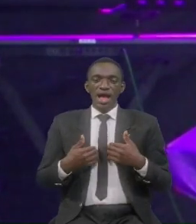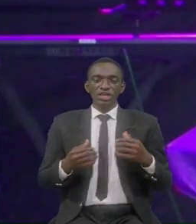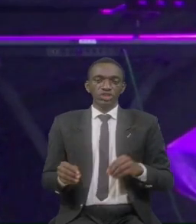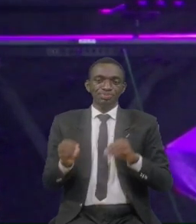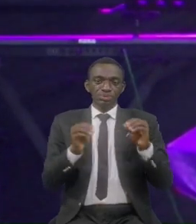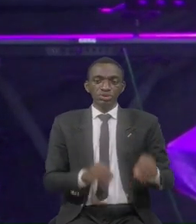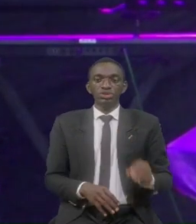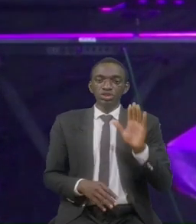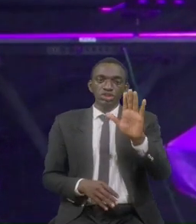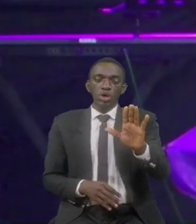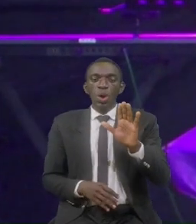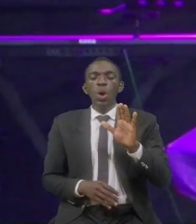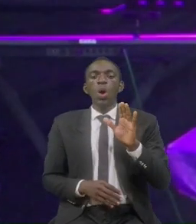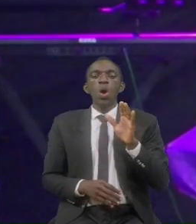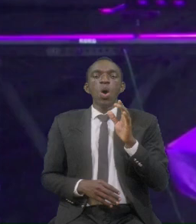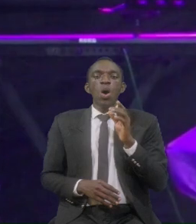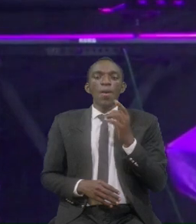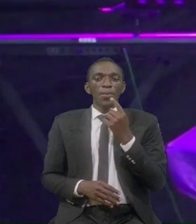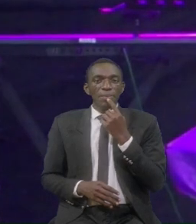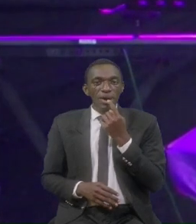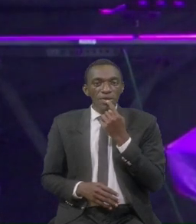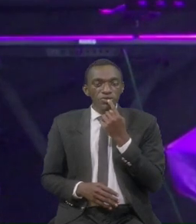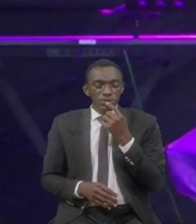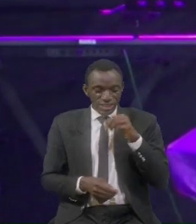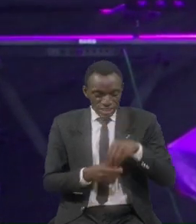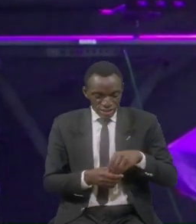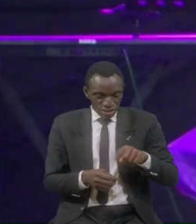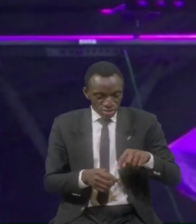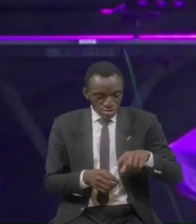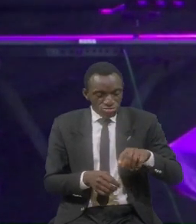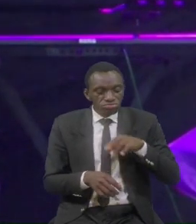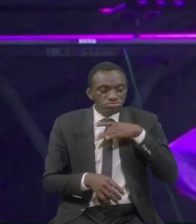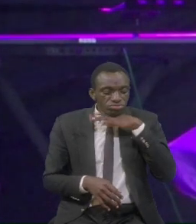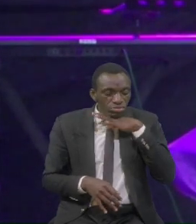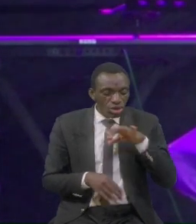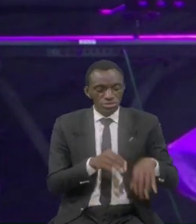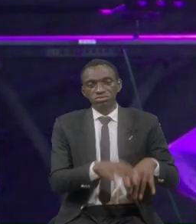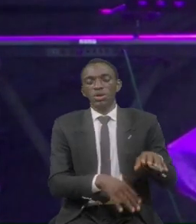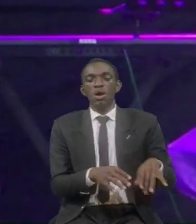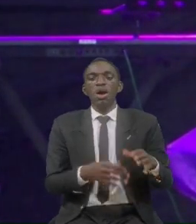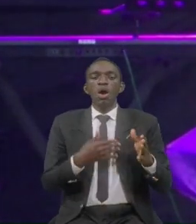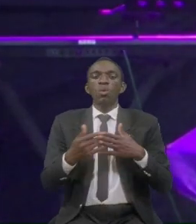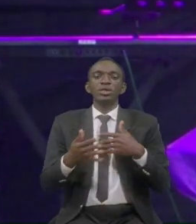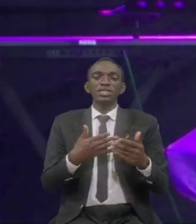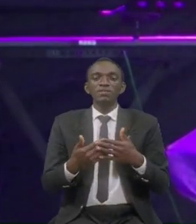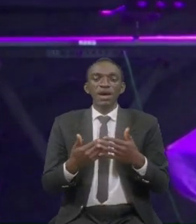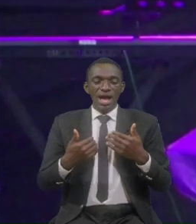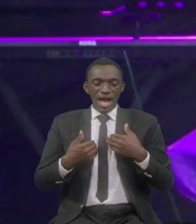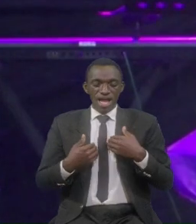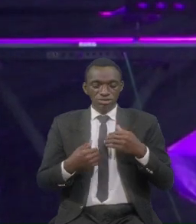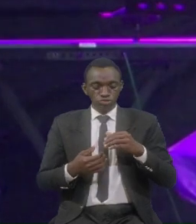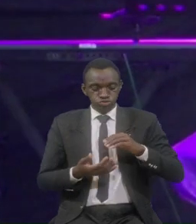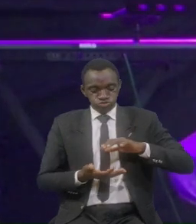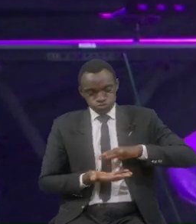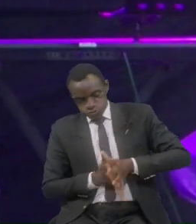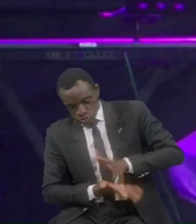the mud. O ang katong mga nagmumo sa imo sa kanibutik. Whatever has robbed your life and rubbish